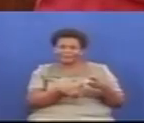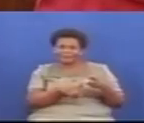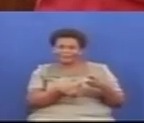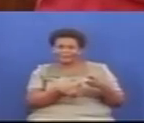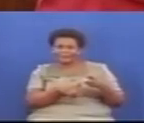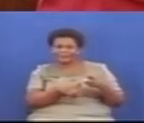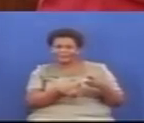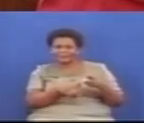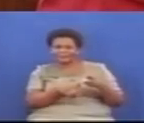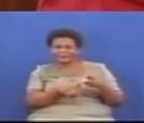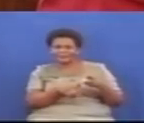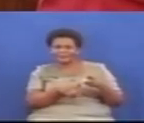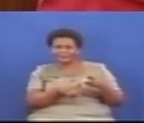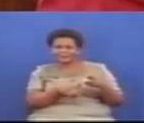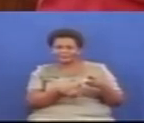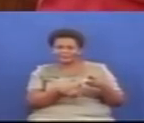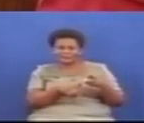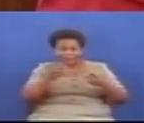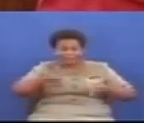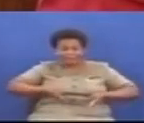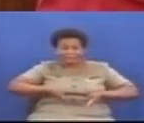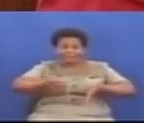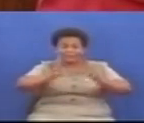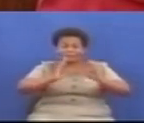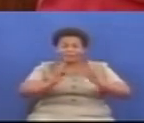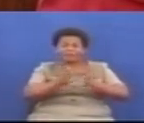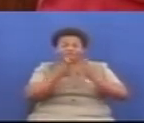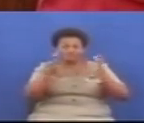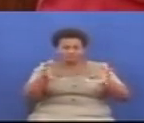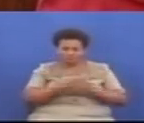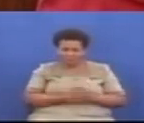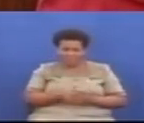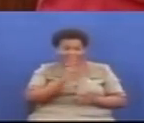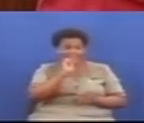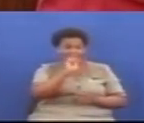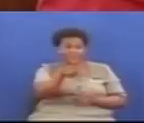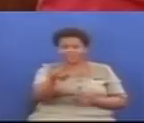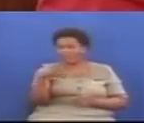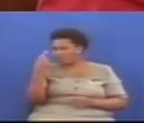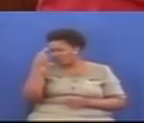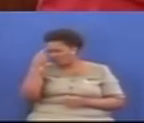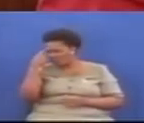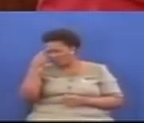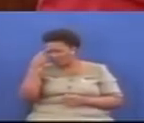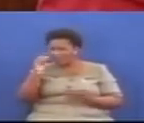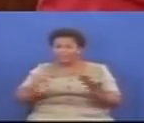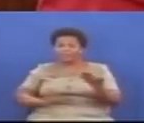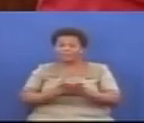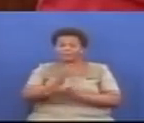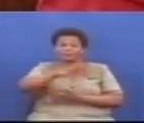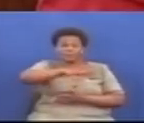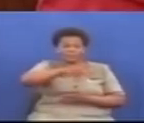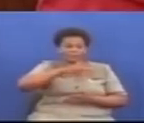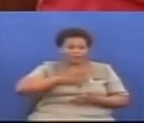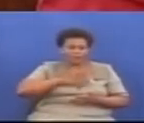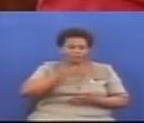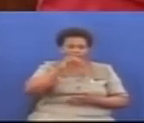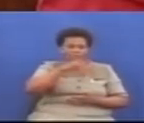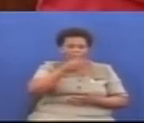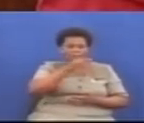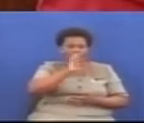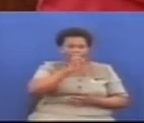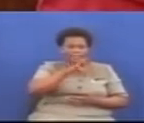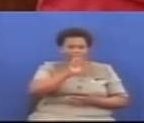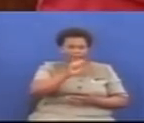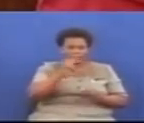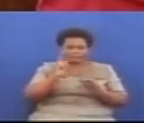Swali langu la pili Mheshimiwa Spika, barabara kubwa ya Iringa Dodoma inayopita kwenye jimbo la Mtera, jimbo la Kibakwe,